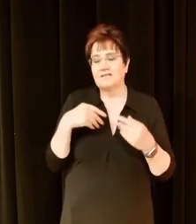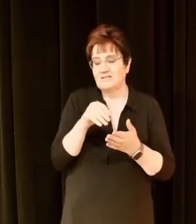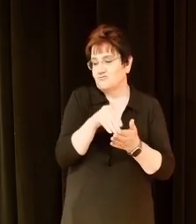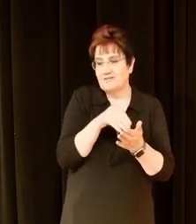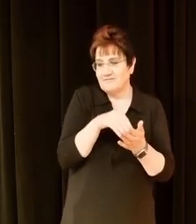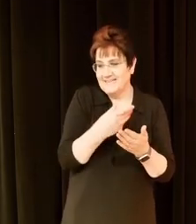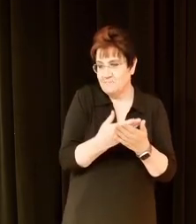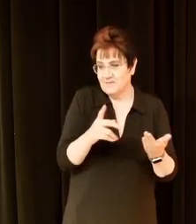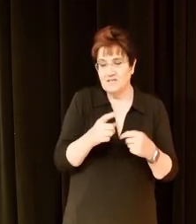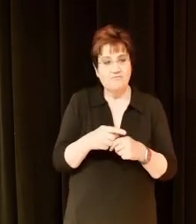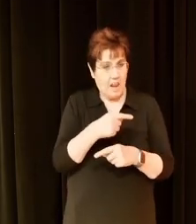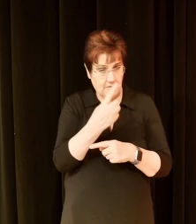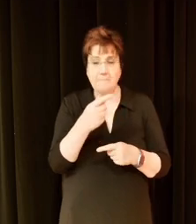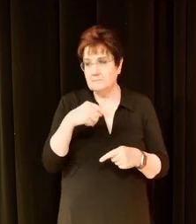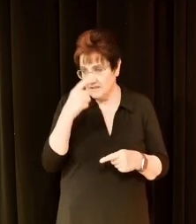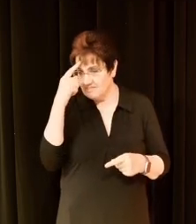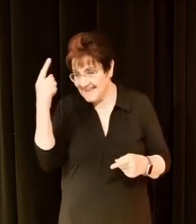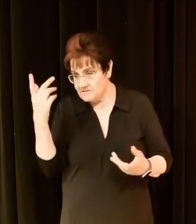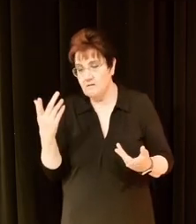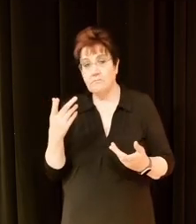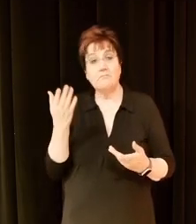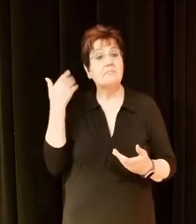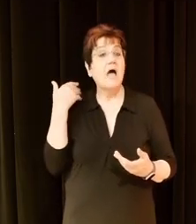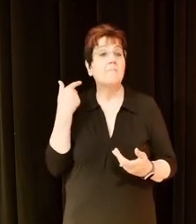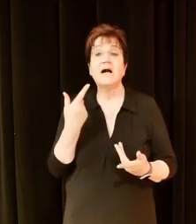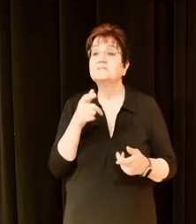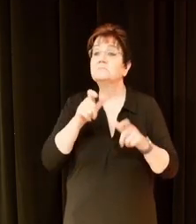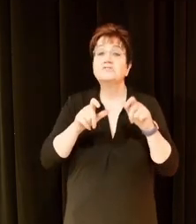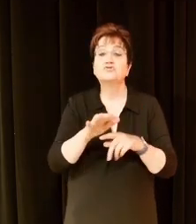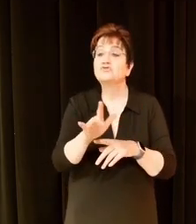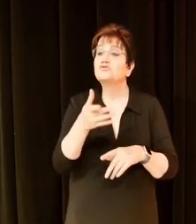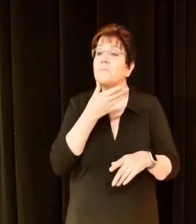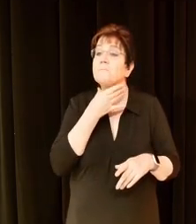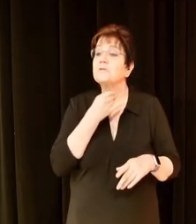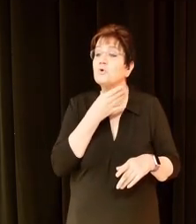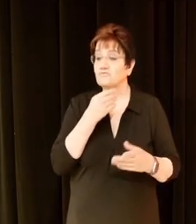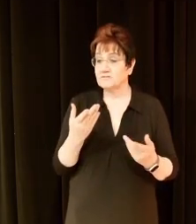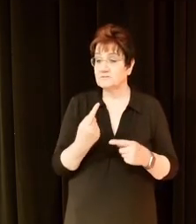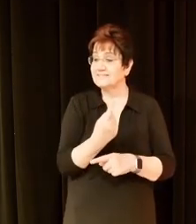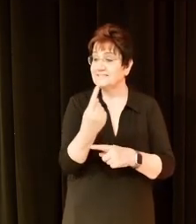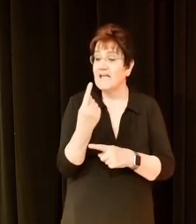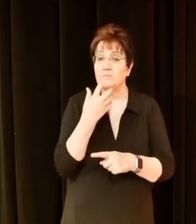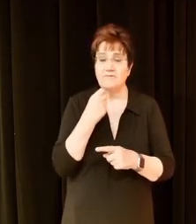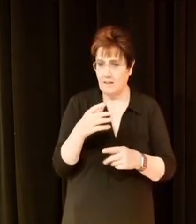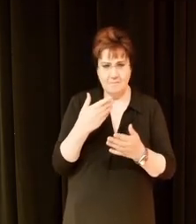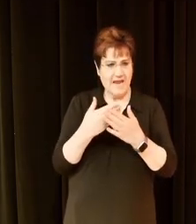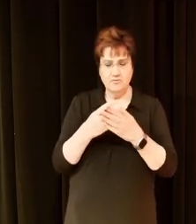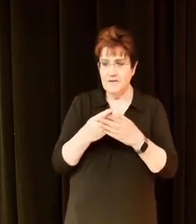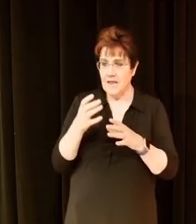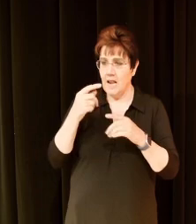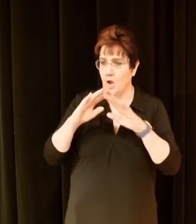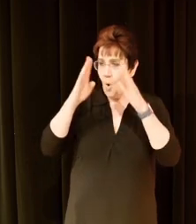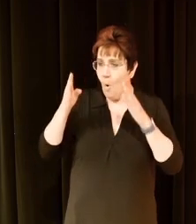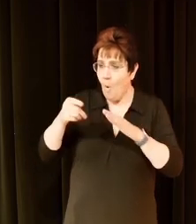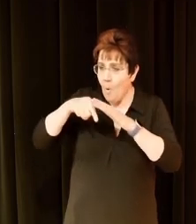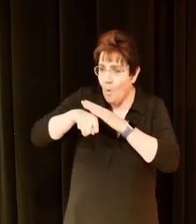weil es ein Bedürfnis war. Ein Bedürfnis war, etwas vom Erleben zu zeigen, kennen Sie alle, wie die Höhlenmalereien und dergleichen. Und